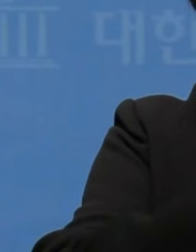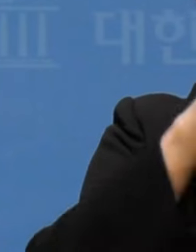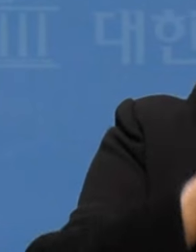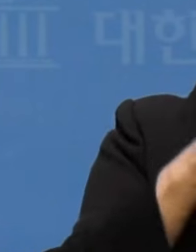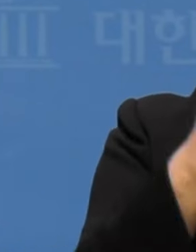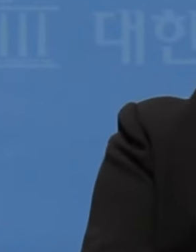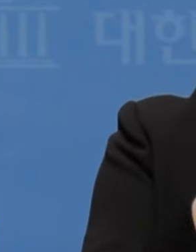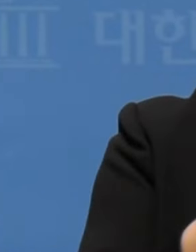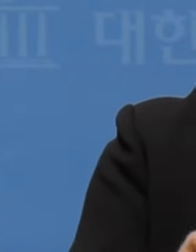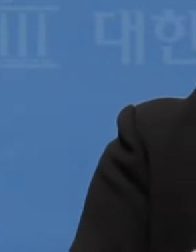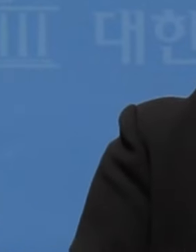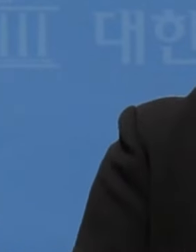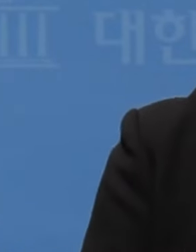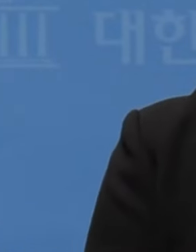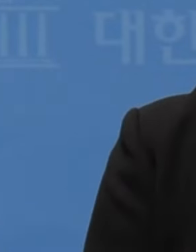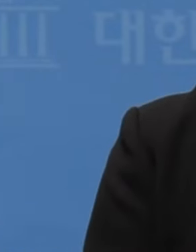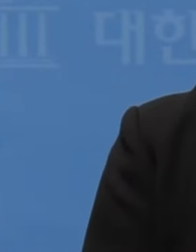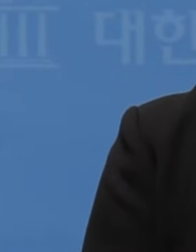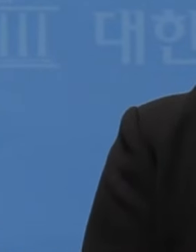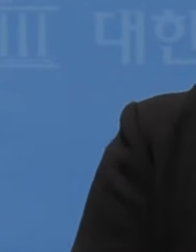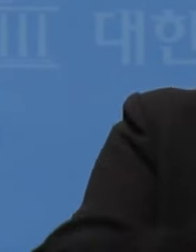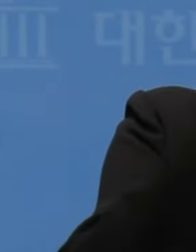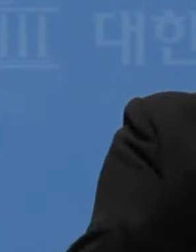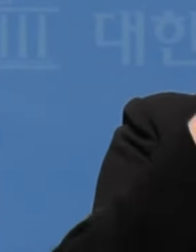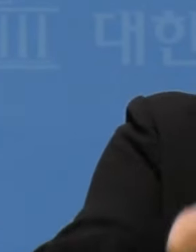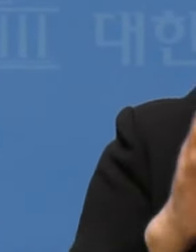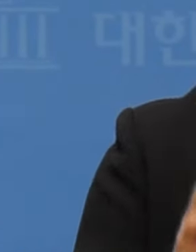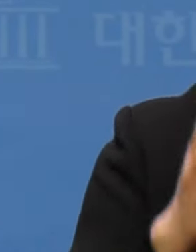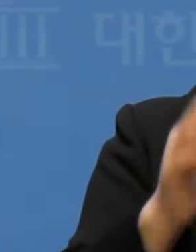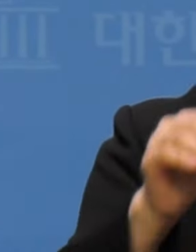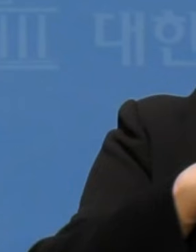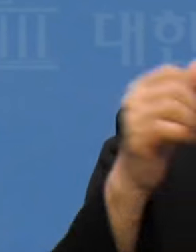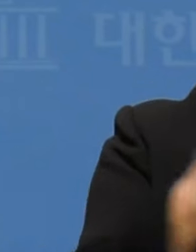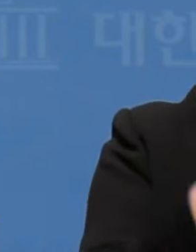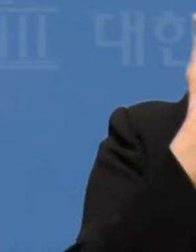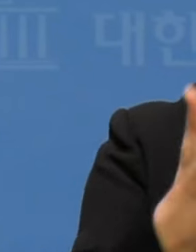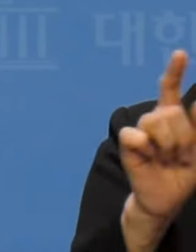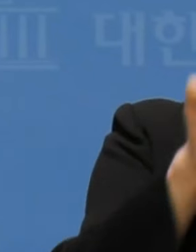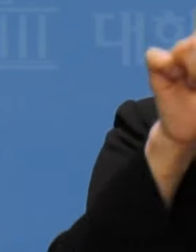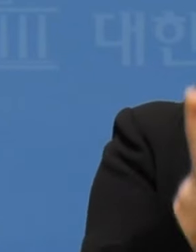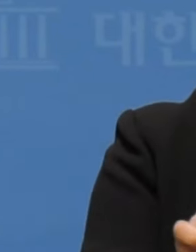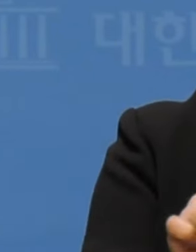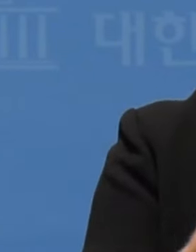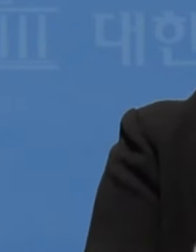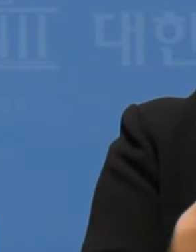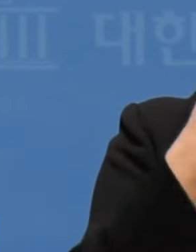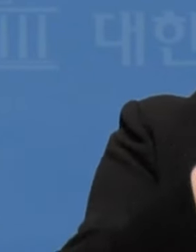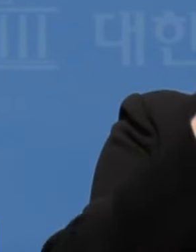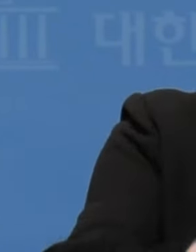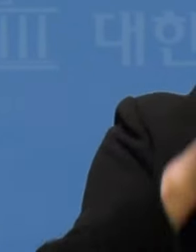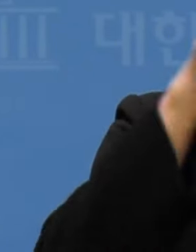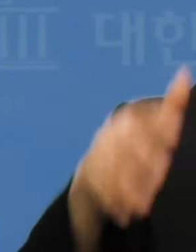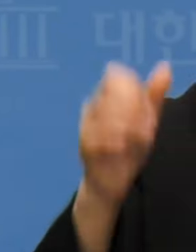선거 제도를 구축하겠습니다. 자유민주주의 국가에서 선거 조작이 가능하다는 것은 민주주의